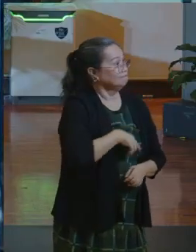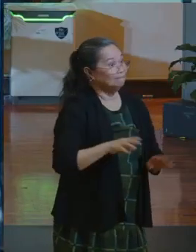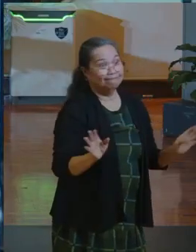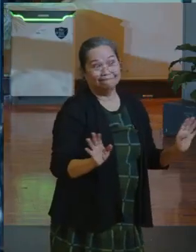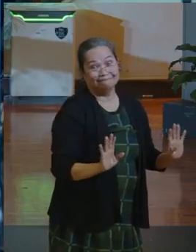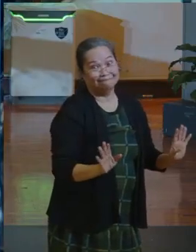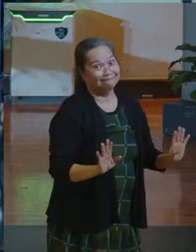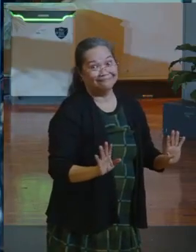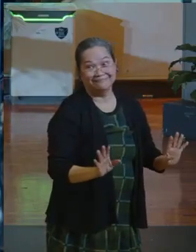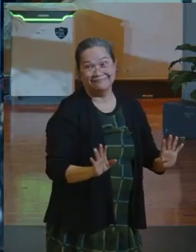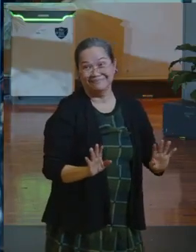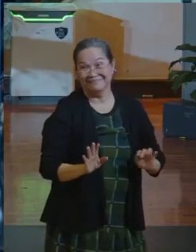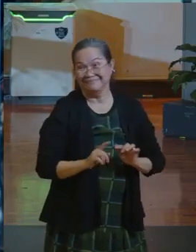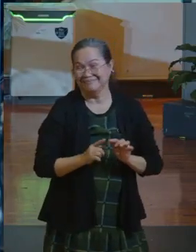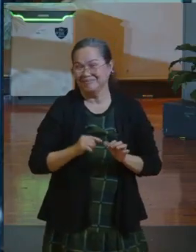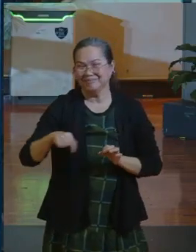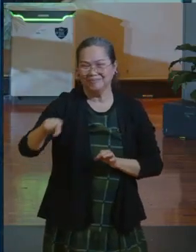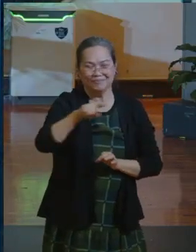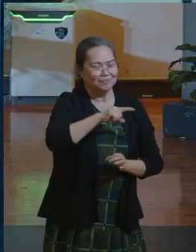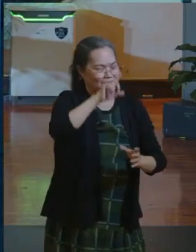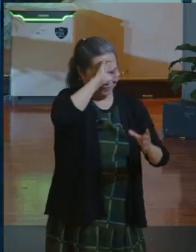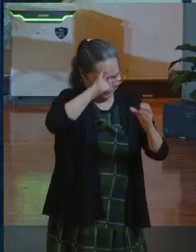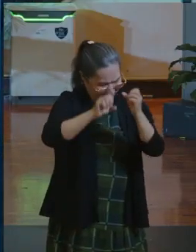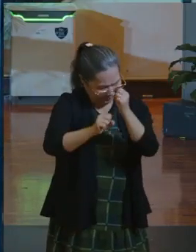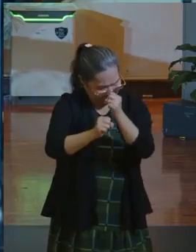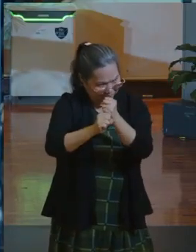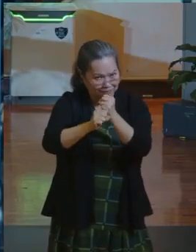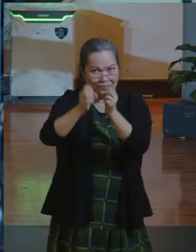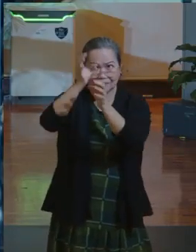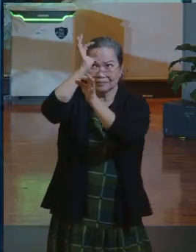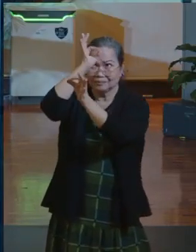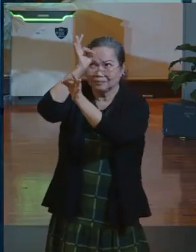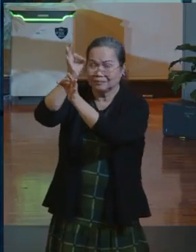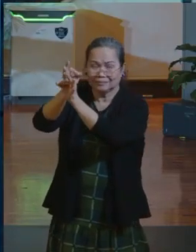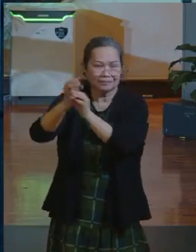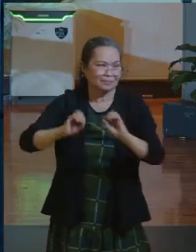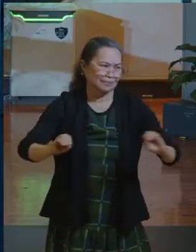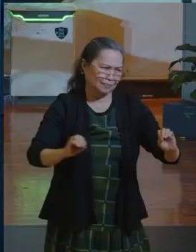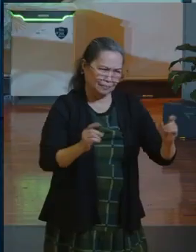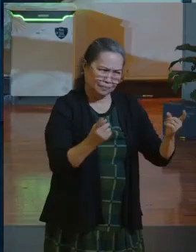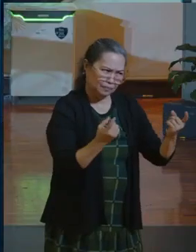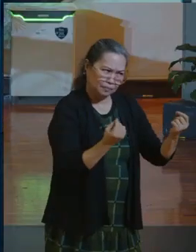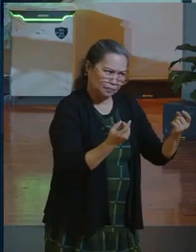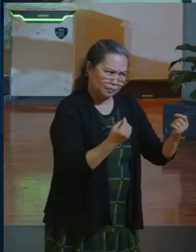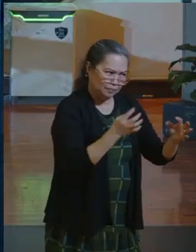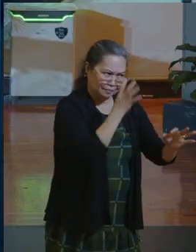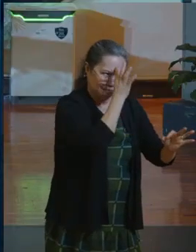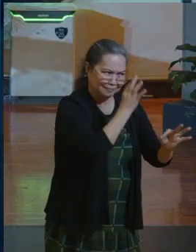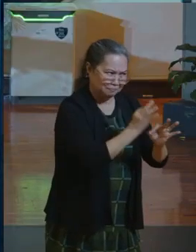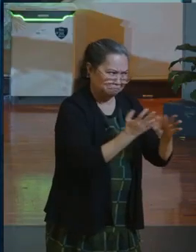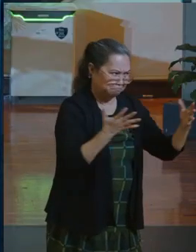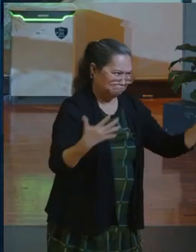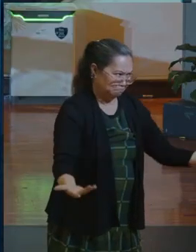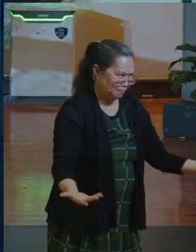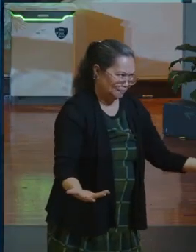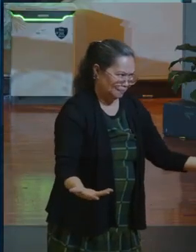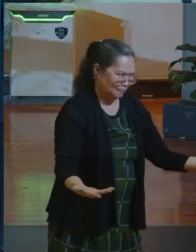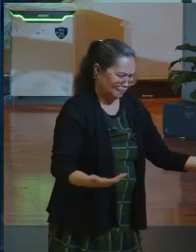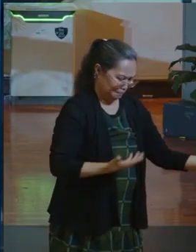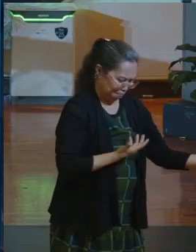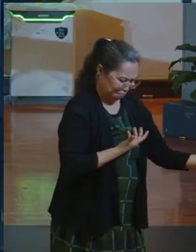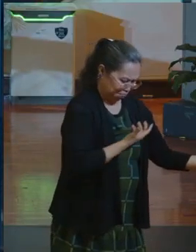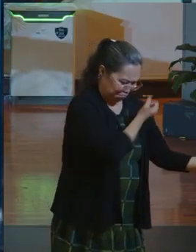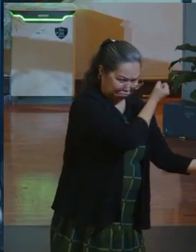Pananalangin natin na sila ay manampalataya. Wala silang ganong pananampalataya sa sarili